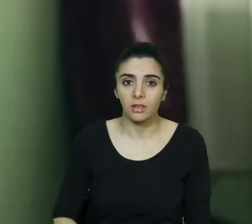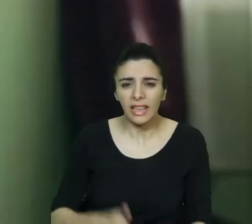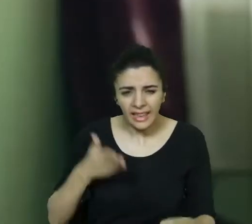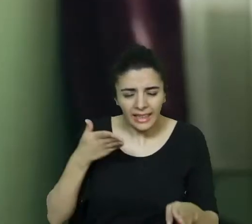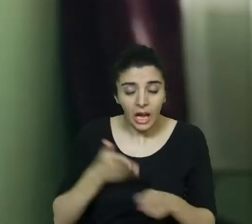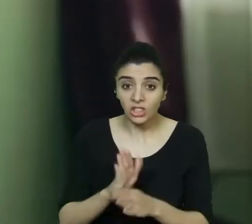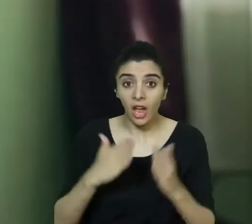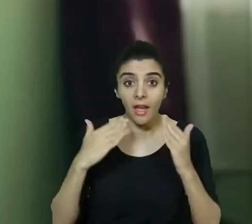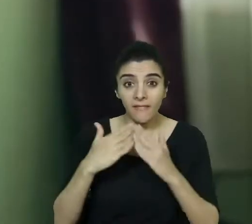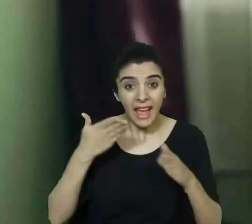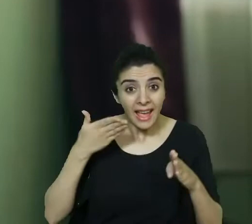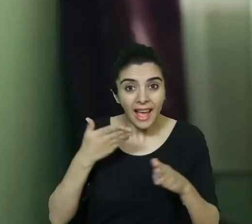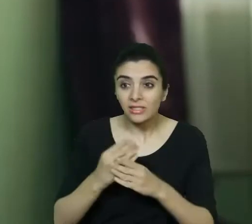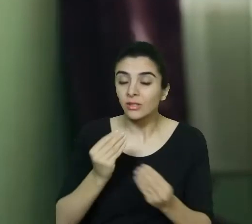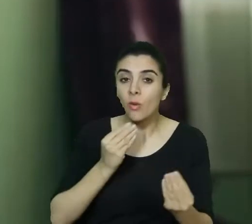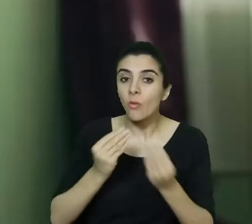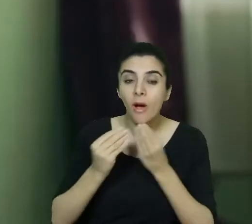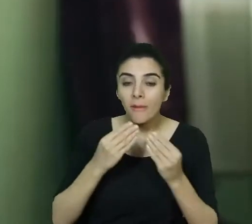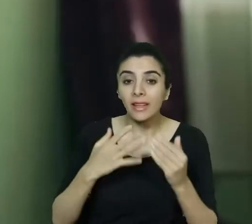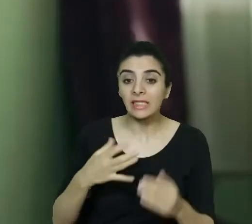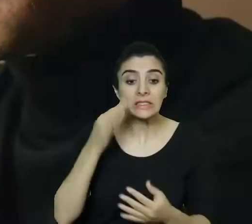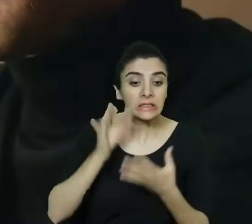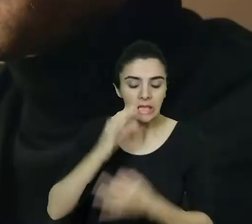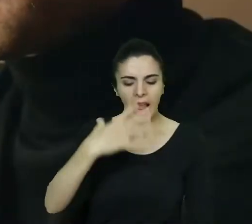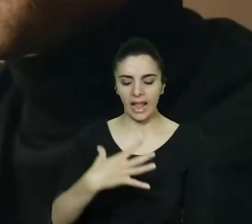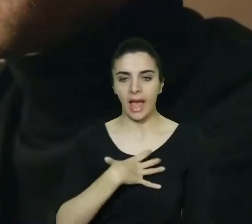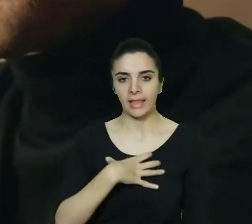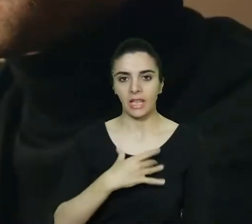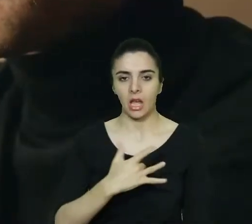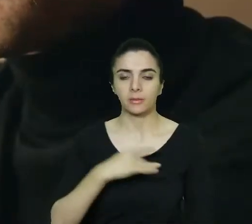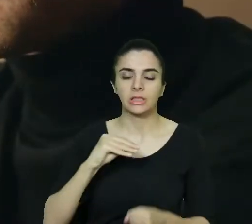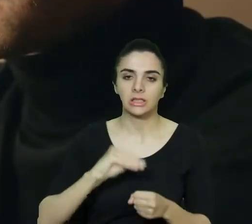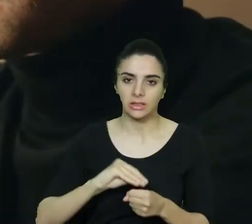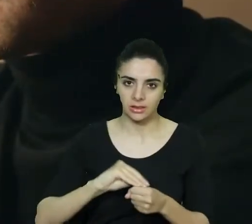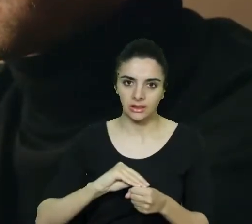Asıl ev, asıl mabet insanın kendisidir.